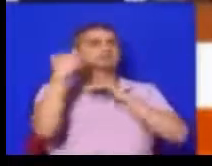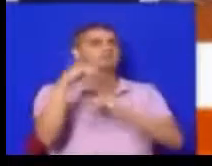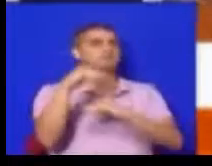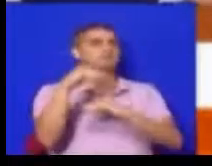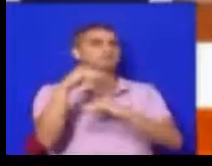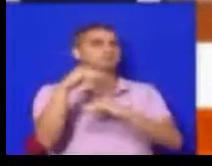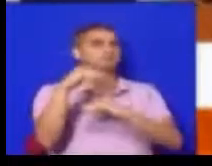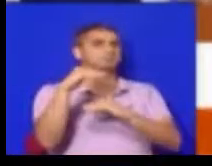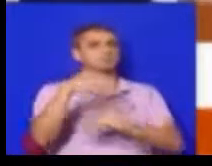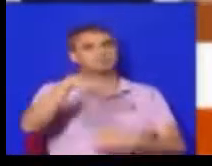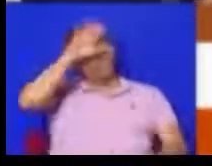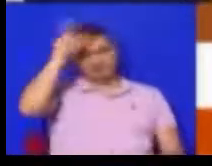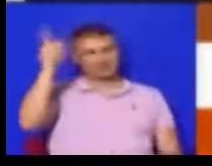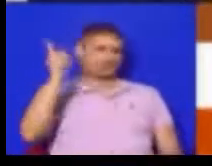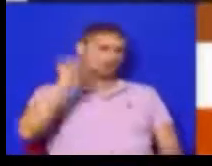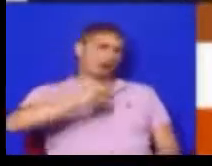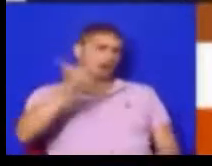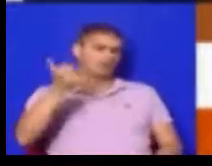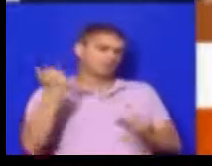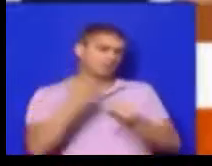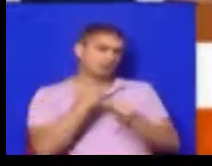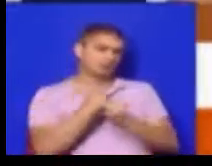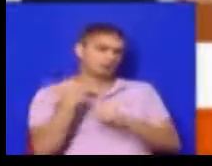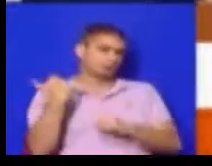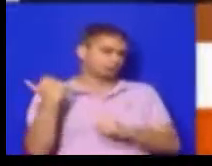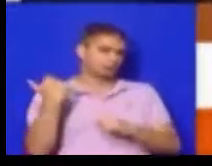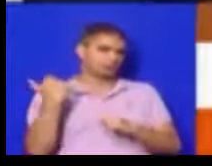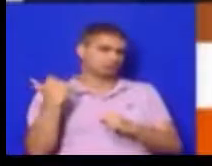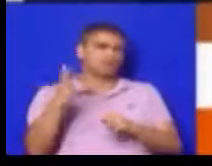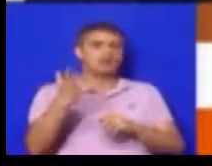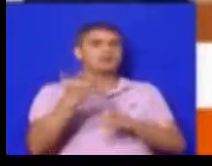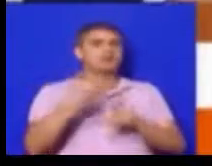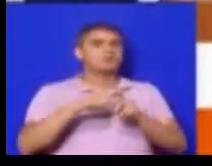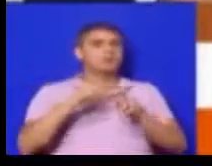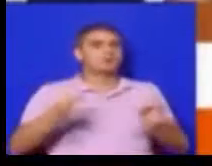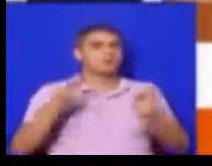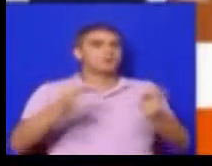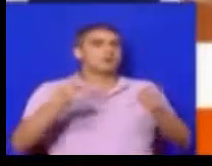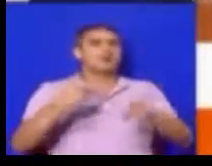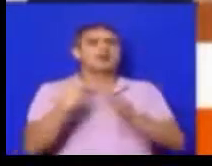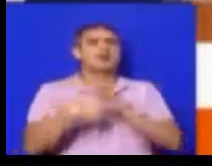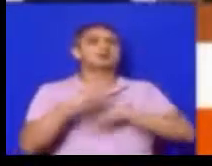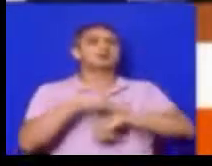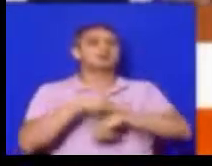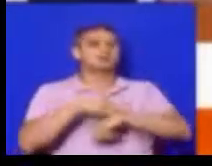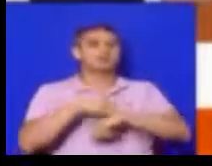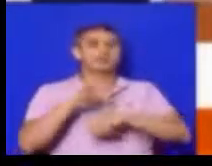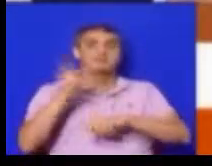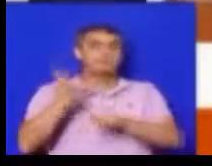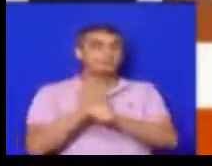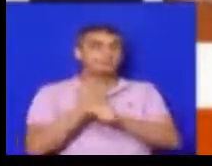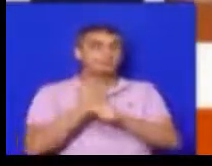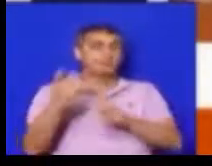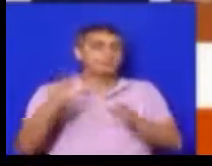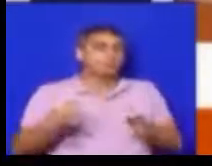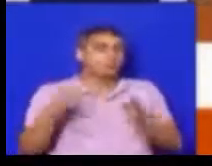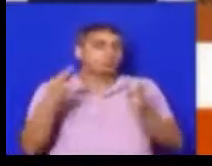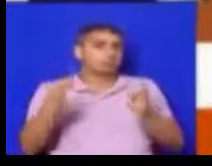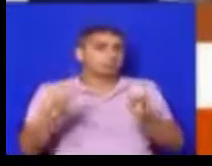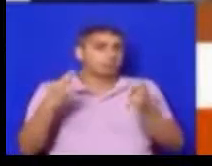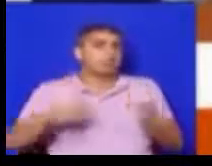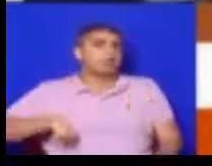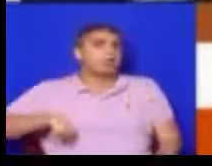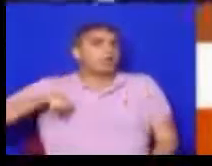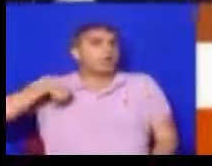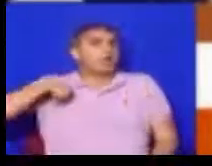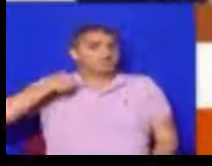Okay. האיראנים גם אלופים בקניית זמן, ואם הם מתכוונים למשוך את התהליך לאורך הרבה זמן, שיאפשר